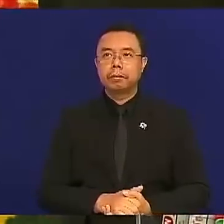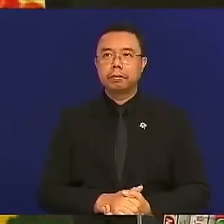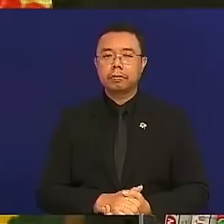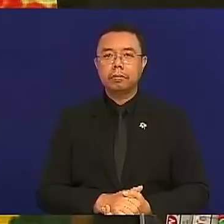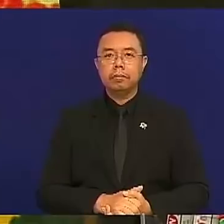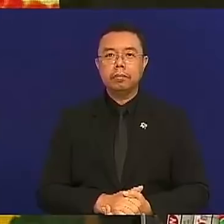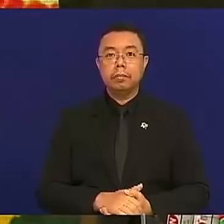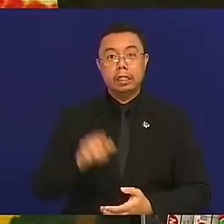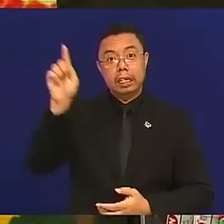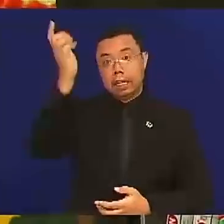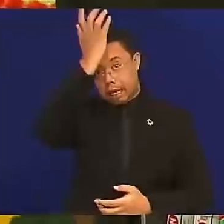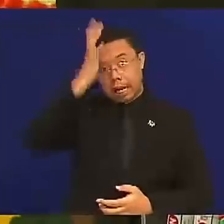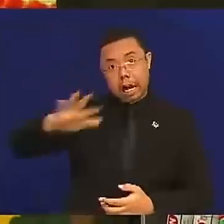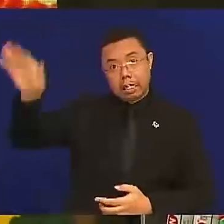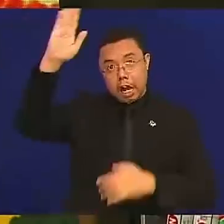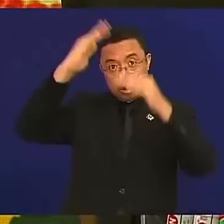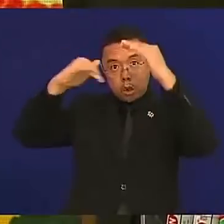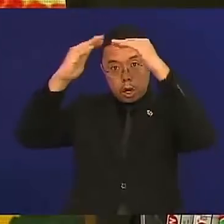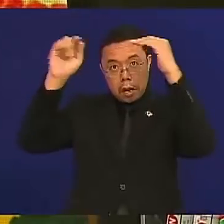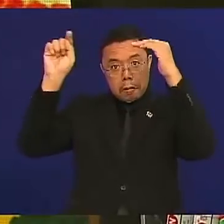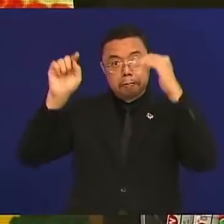Di kerajaan surga.